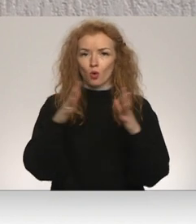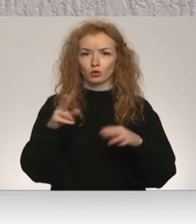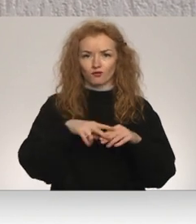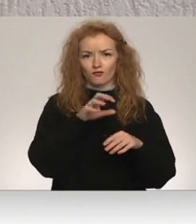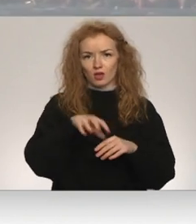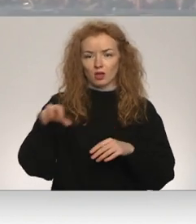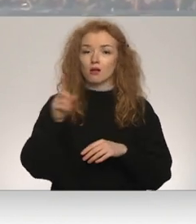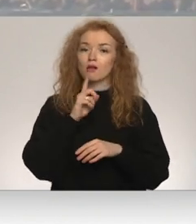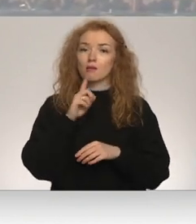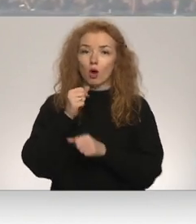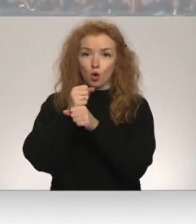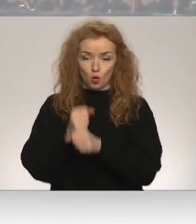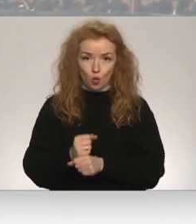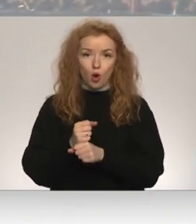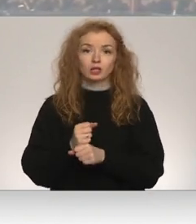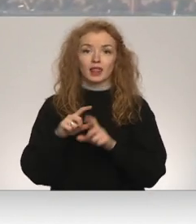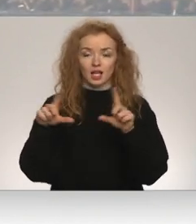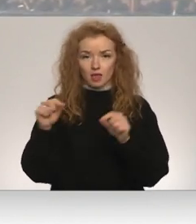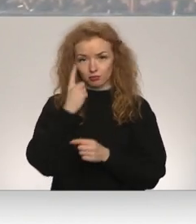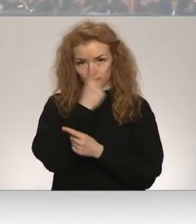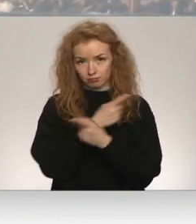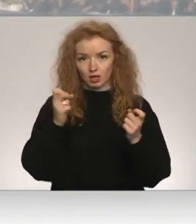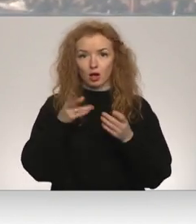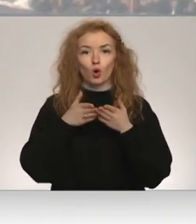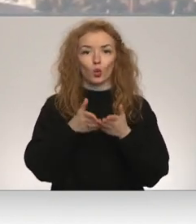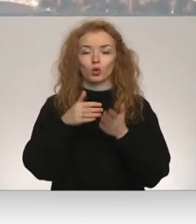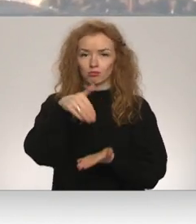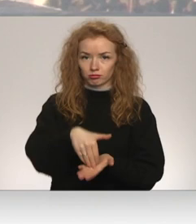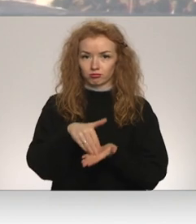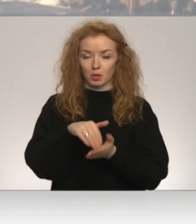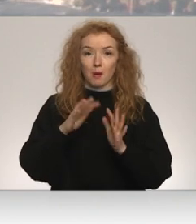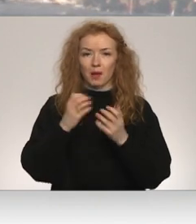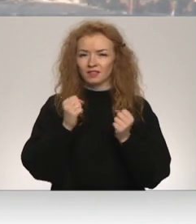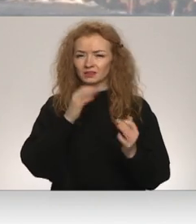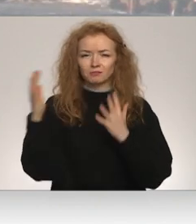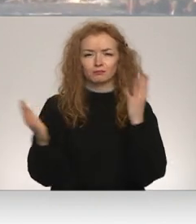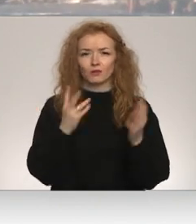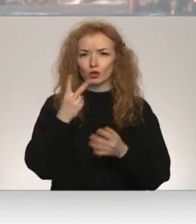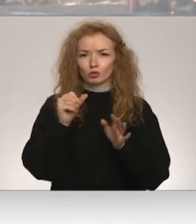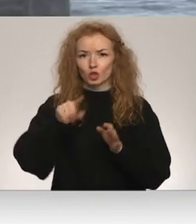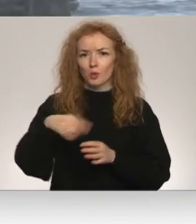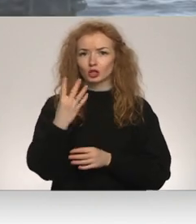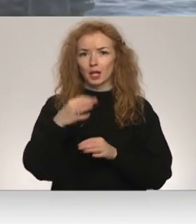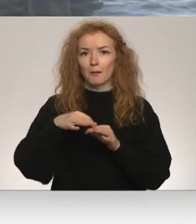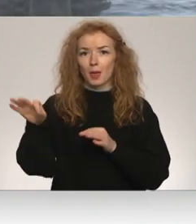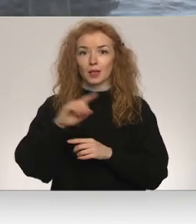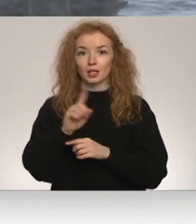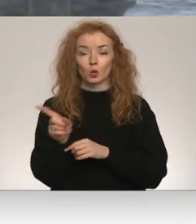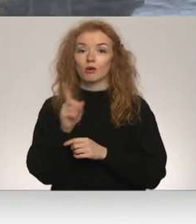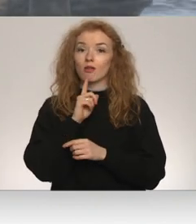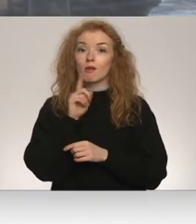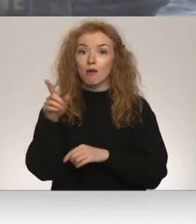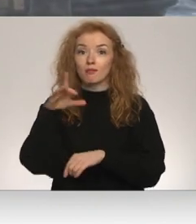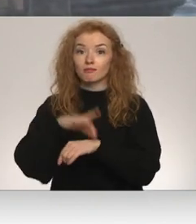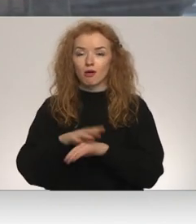novados. Liepājas ostas kapteiņa dienests apstiprina, ka kuģi kustība ostā nenotiek, bet stiprākais vējš 26,4 metri sekundē Liepājā